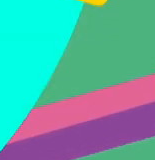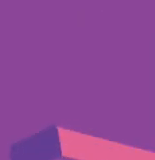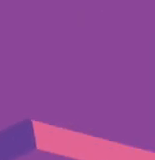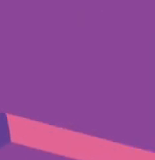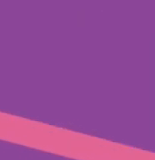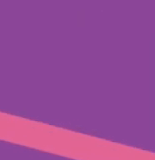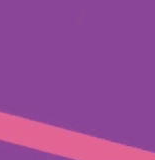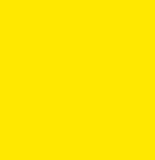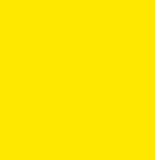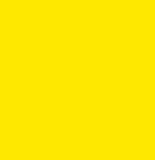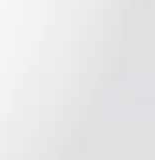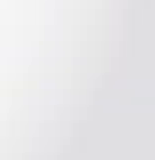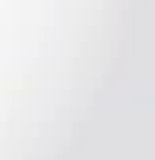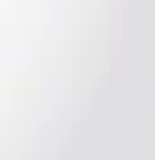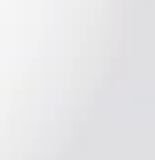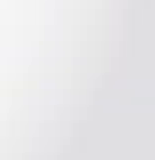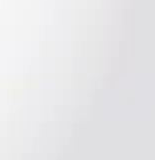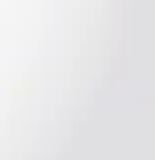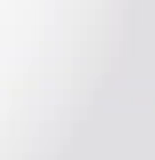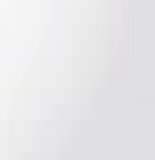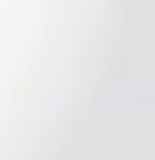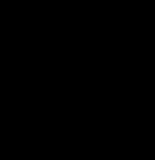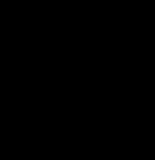2022 Didik TV